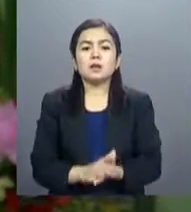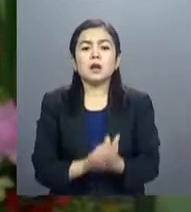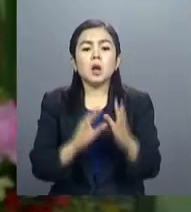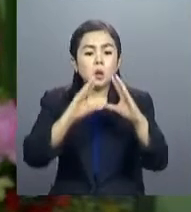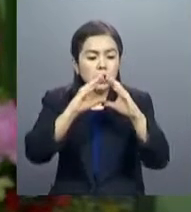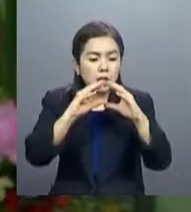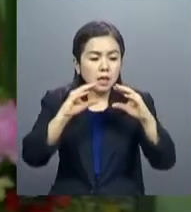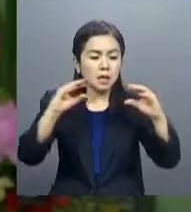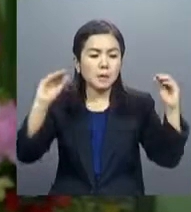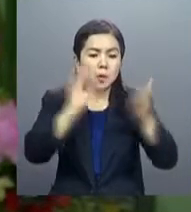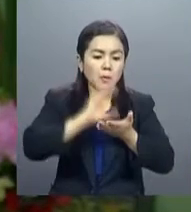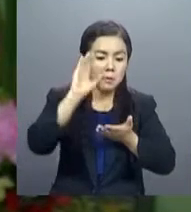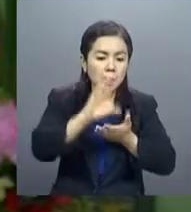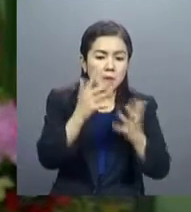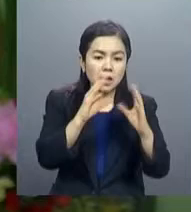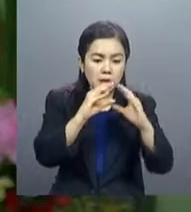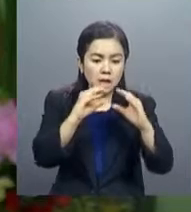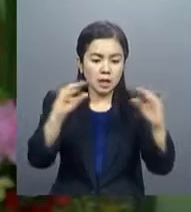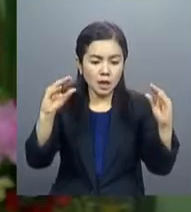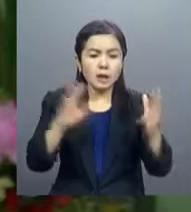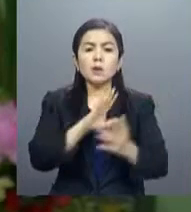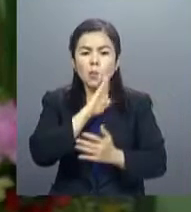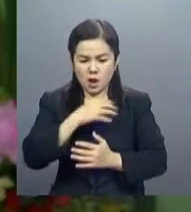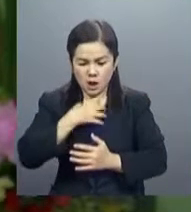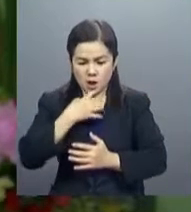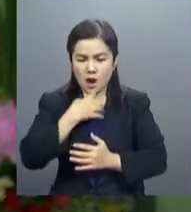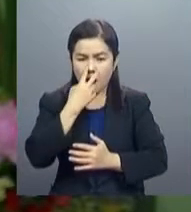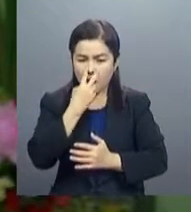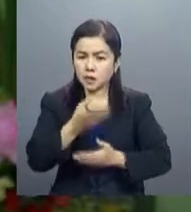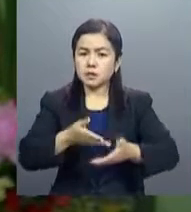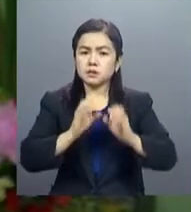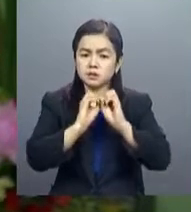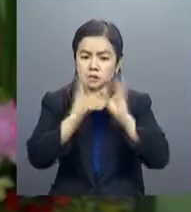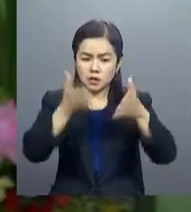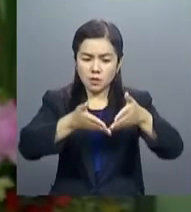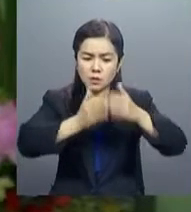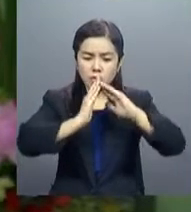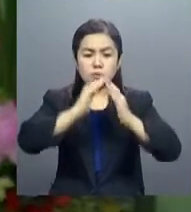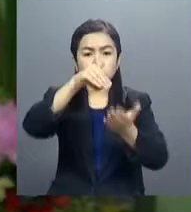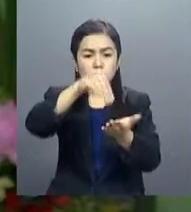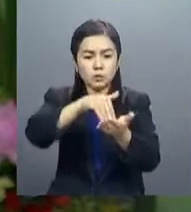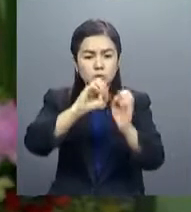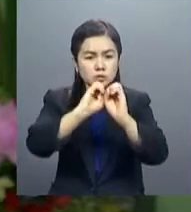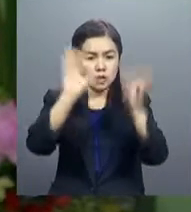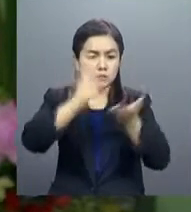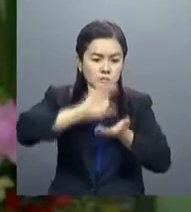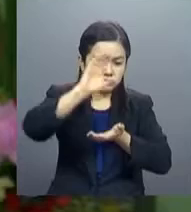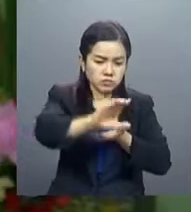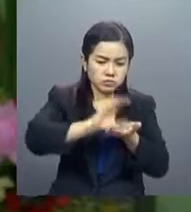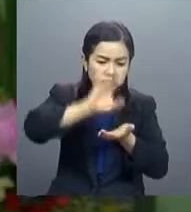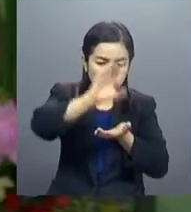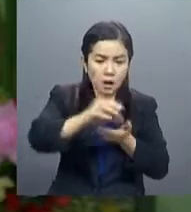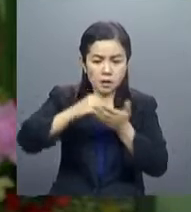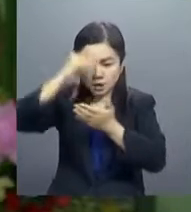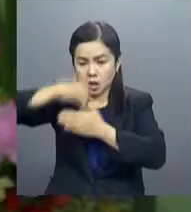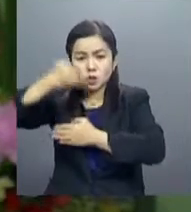จะหายไปถ้าทำให้มันเป็นศูนย์กลางที่ชัดเจนแล้วยั่งยืนแล้วทุกๆรอบหรือเจเนเรชัน